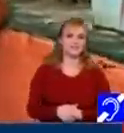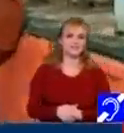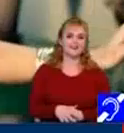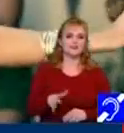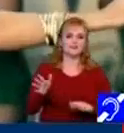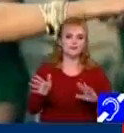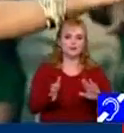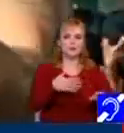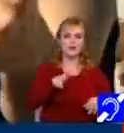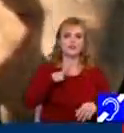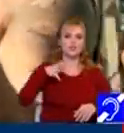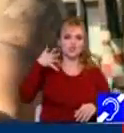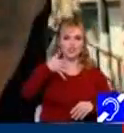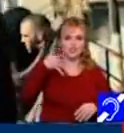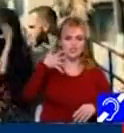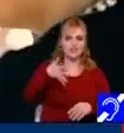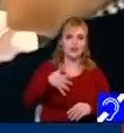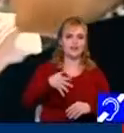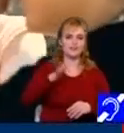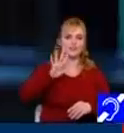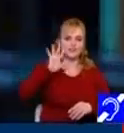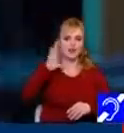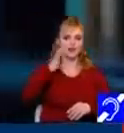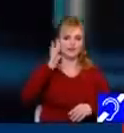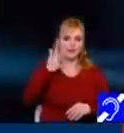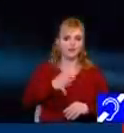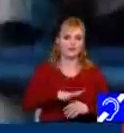după 5 ani în care piesa a fost lider absolut.